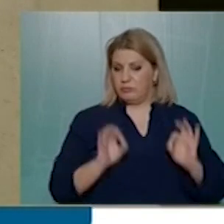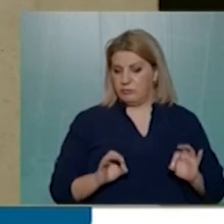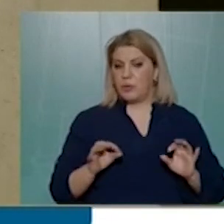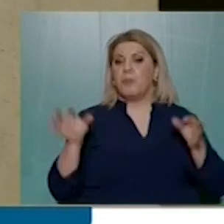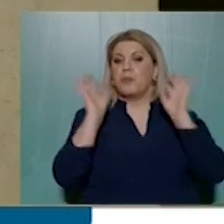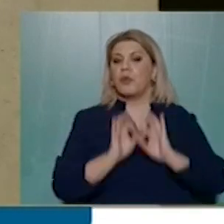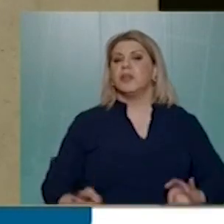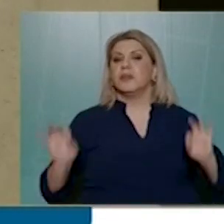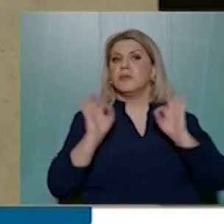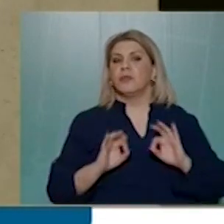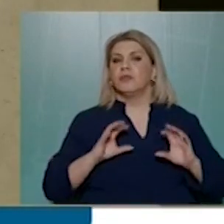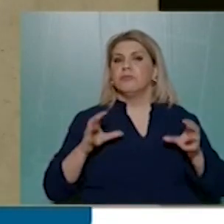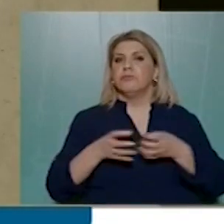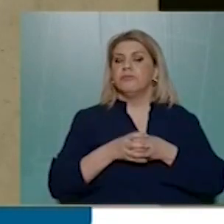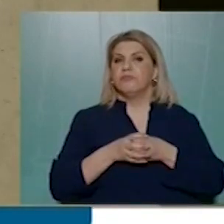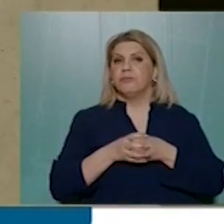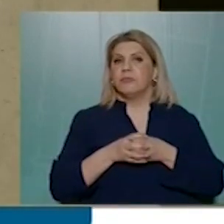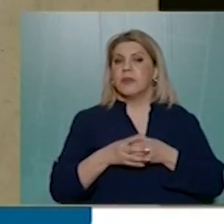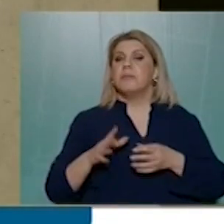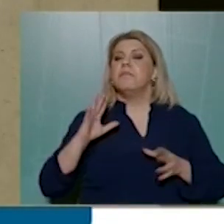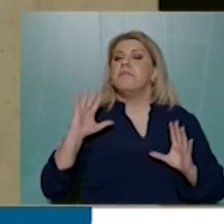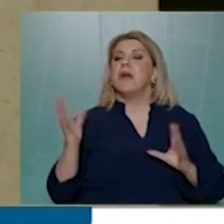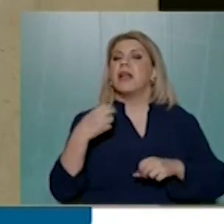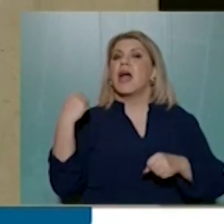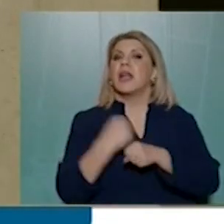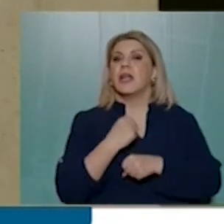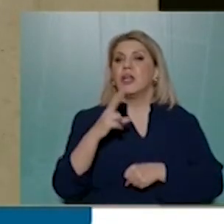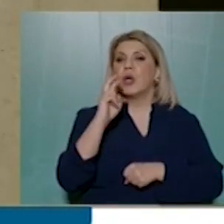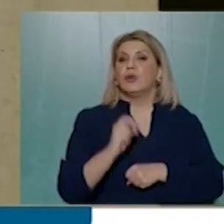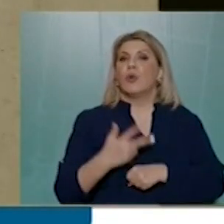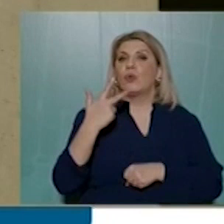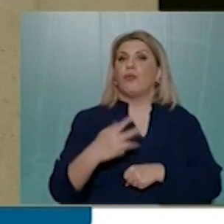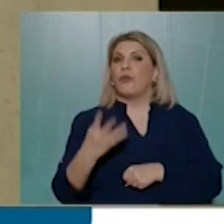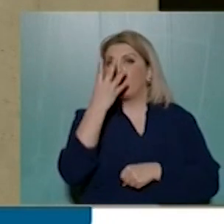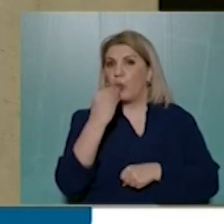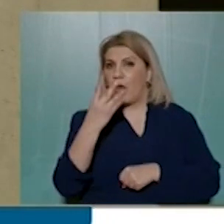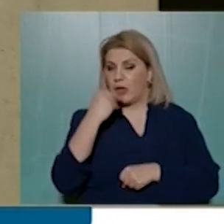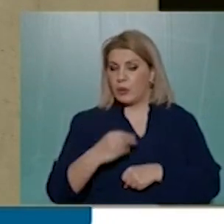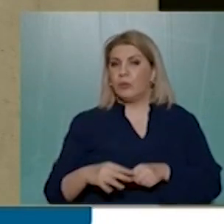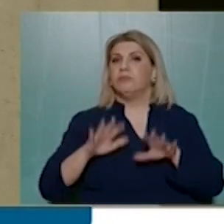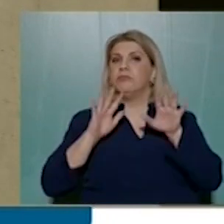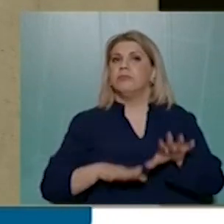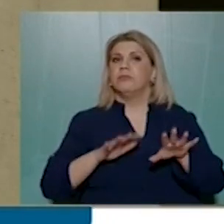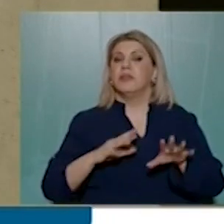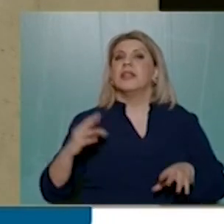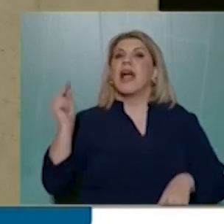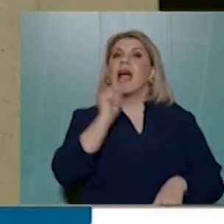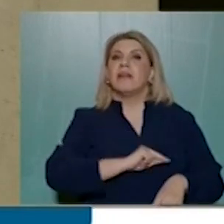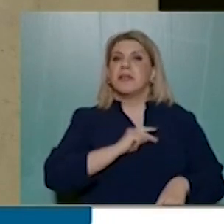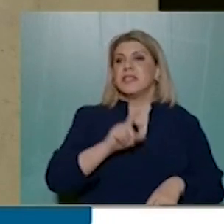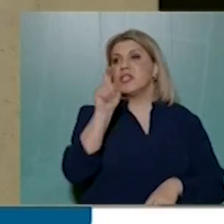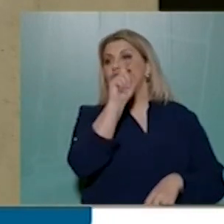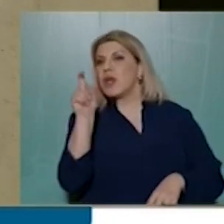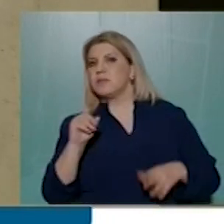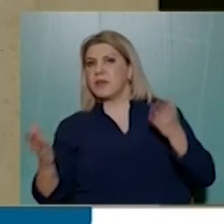προετοιμάζουν με μαζικές διεργασίες την πανεργατική απεργία 28 φλεβάρη με το σύνθημα τα κέρδη τους ή οι ζωές